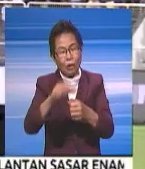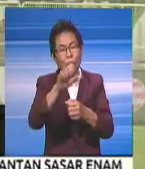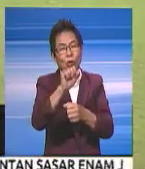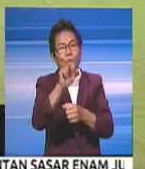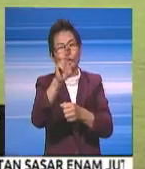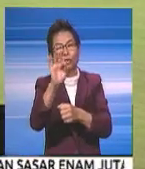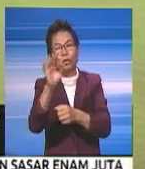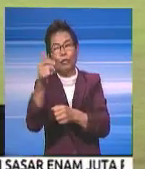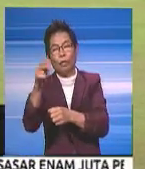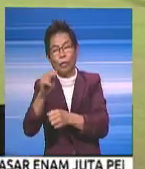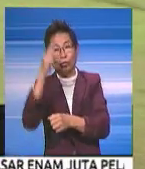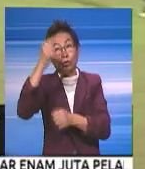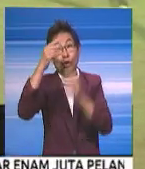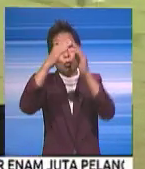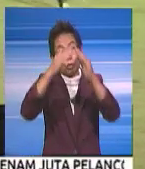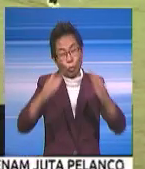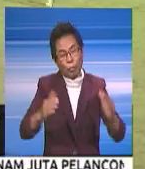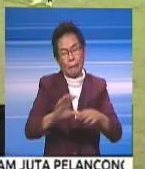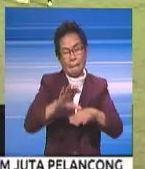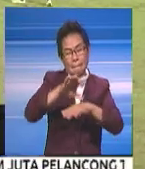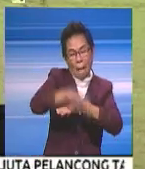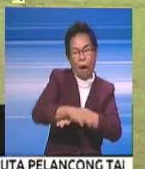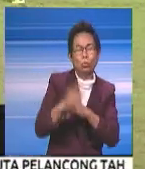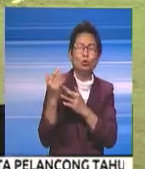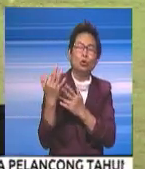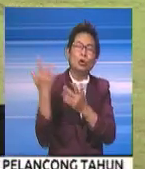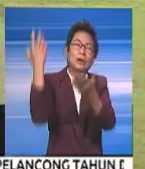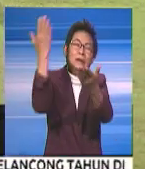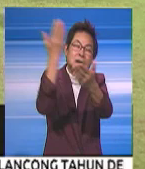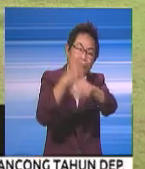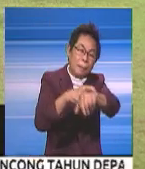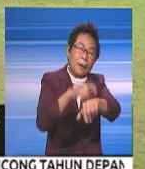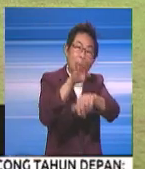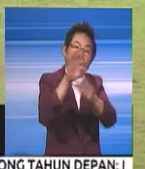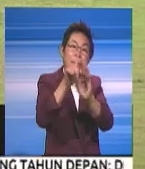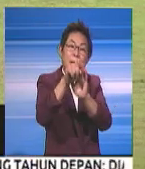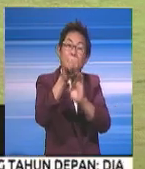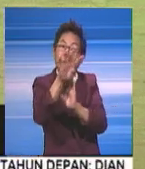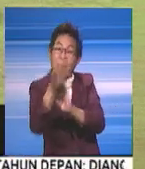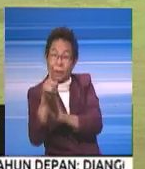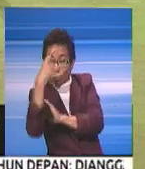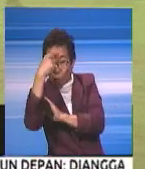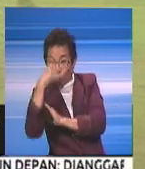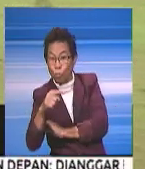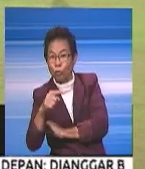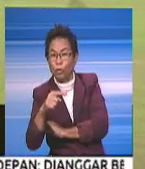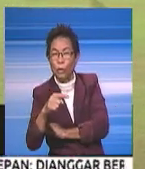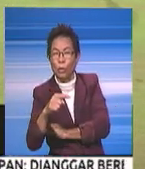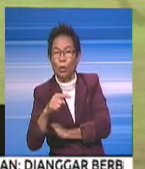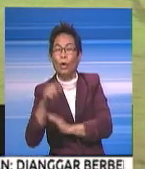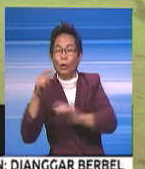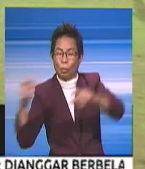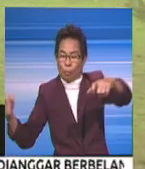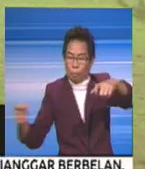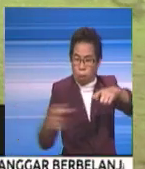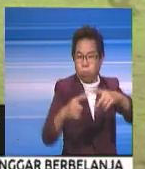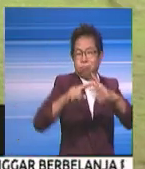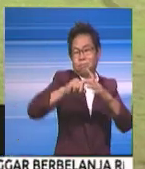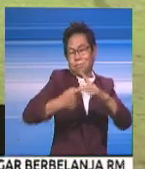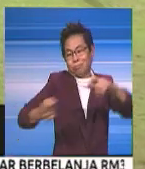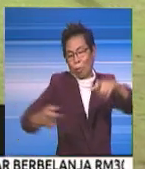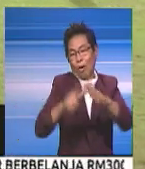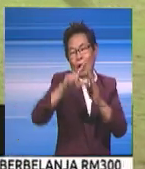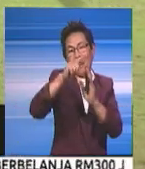Sufian. Tuan rumah bagaimanapun terpaksa menunggu sehingga minit ke-41 untuk Cece menjaringkan gol pembukaan.